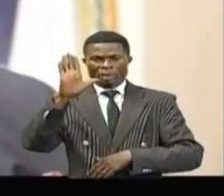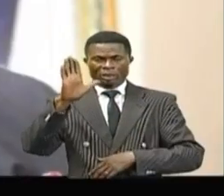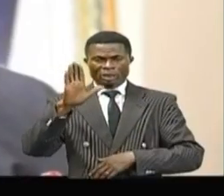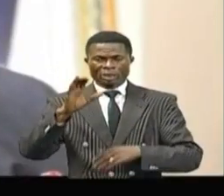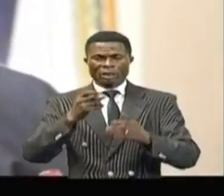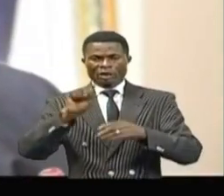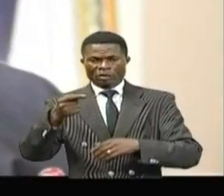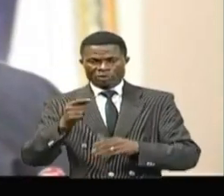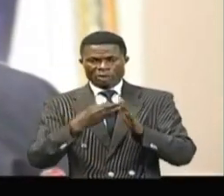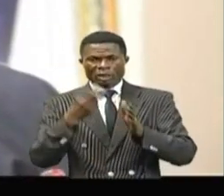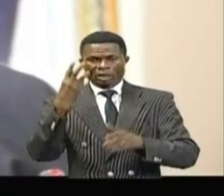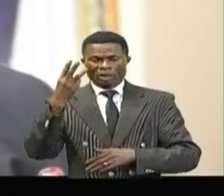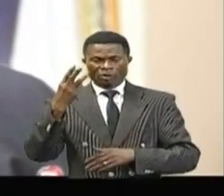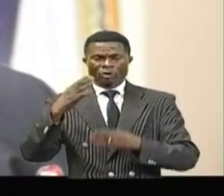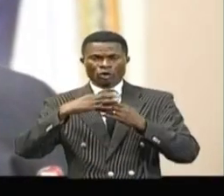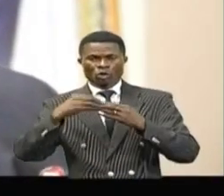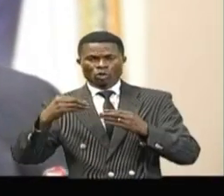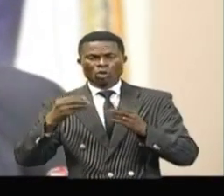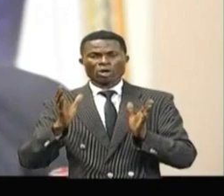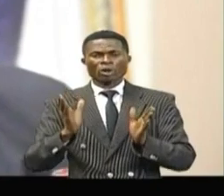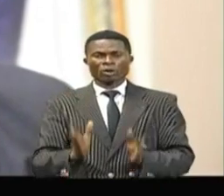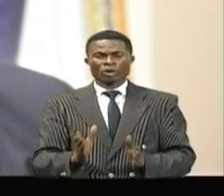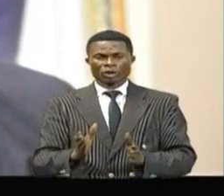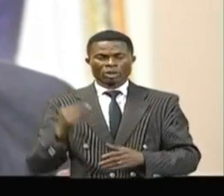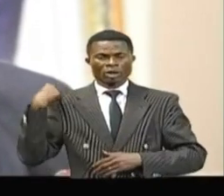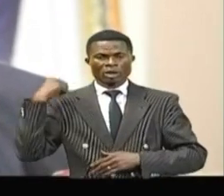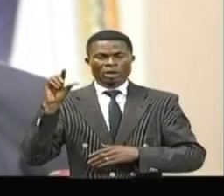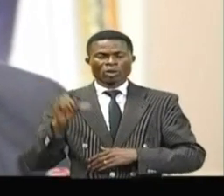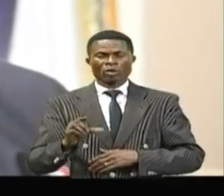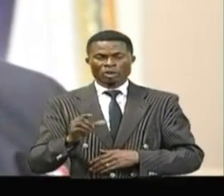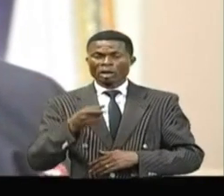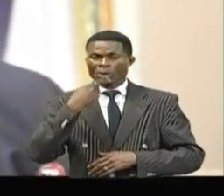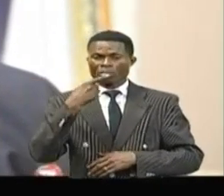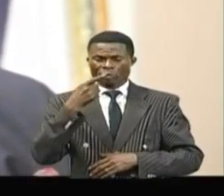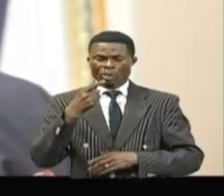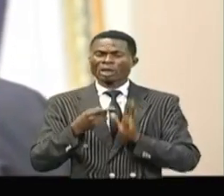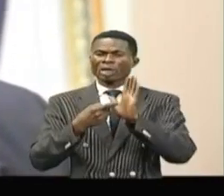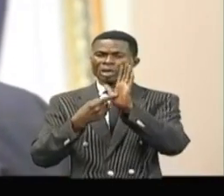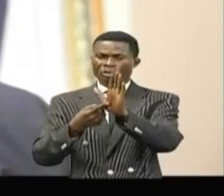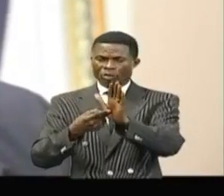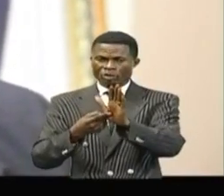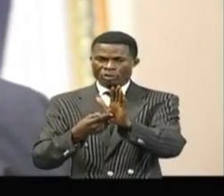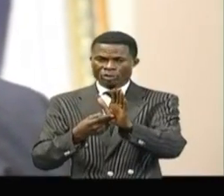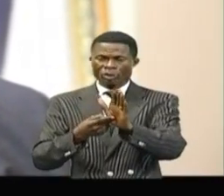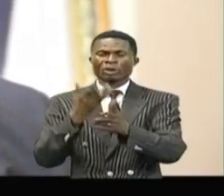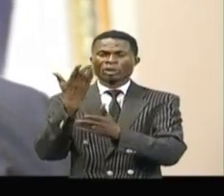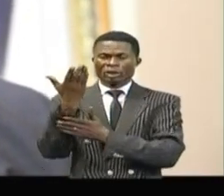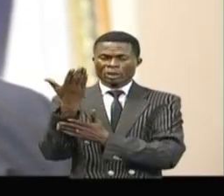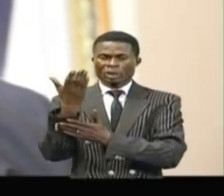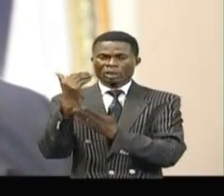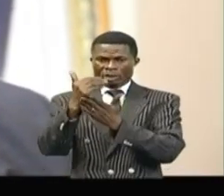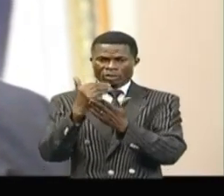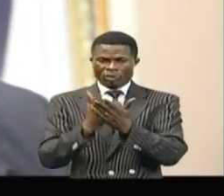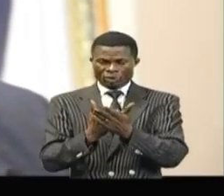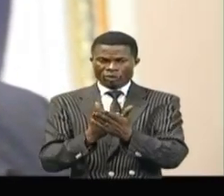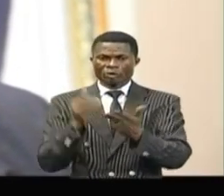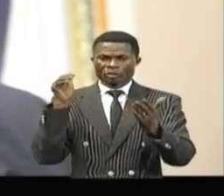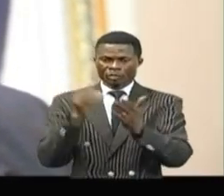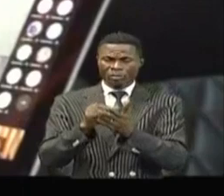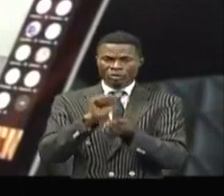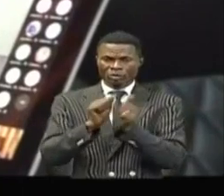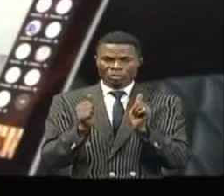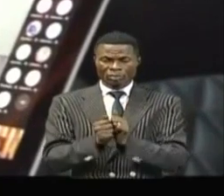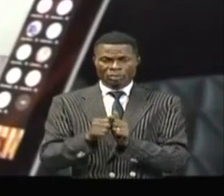2085,83 francs congolais le dollar. La gouverneure a terminé par présenter quelques recommandations pour faire face aux facteurs de